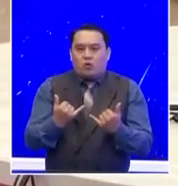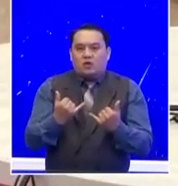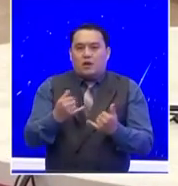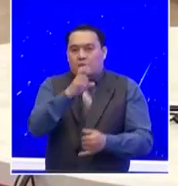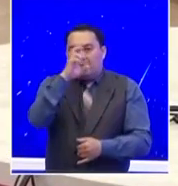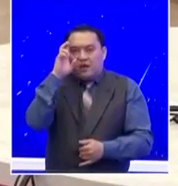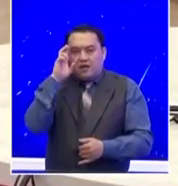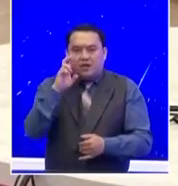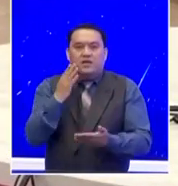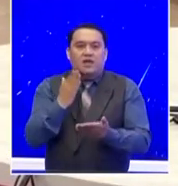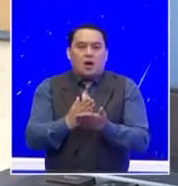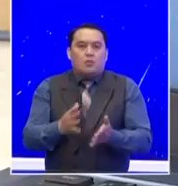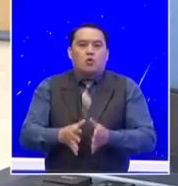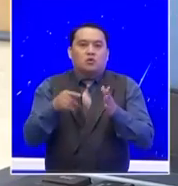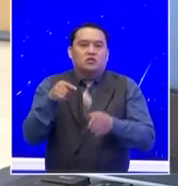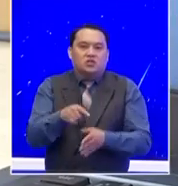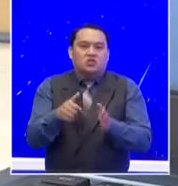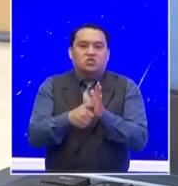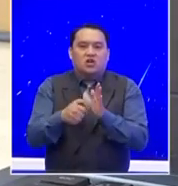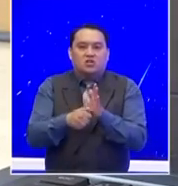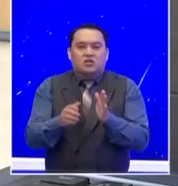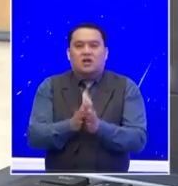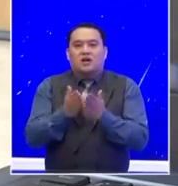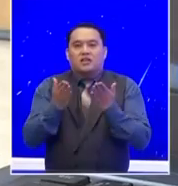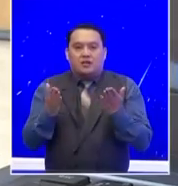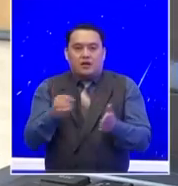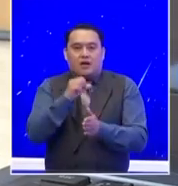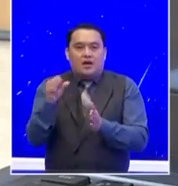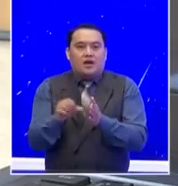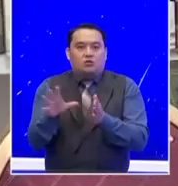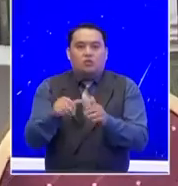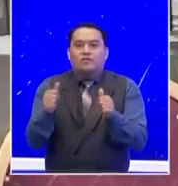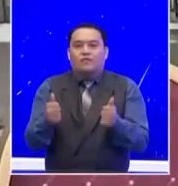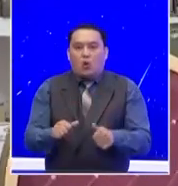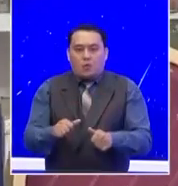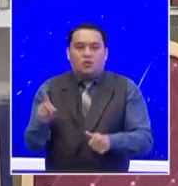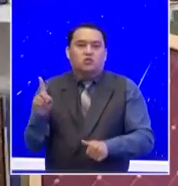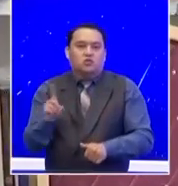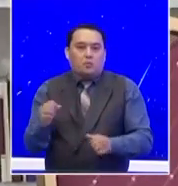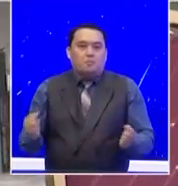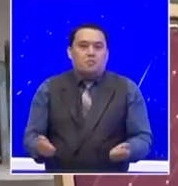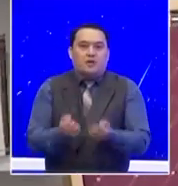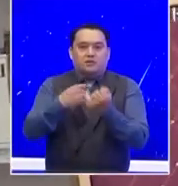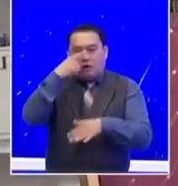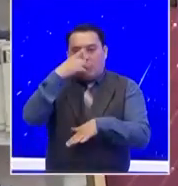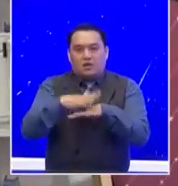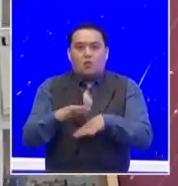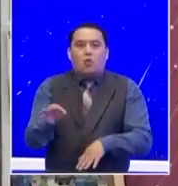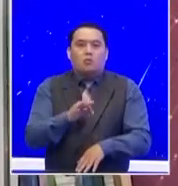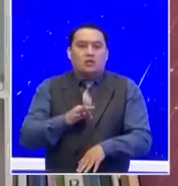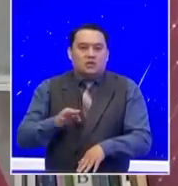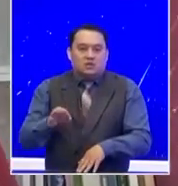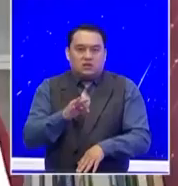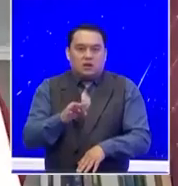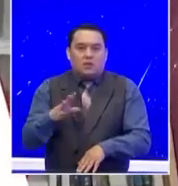день библиотека располагает более чем 1600 книгами в электронном виде. Стоит отметить, что при поддержке Акимата Алматинской